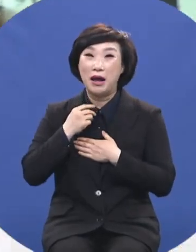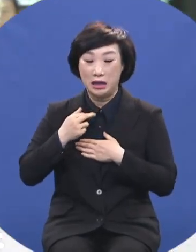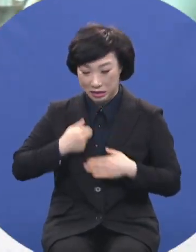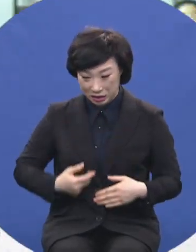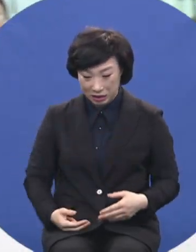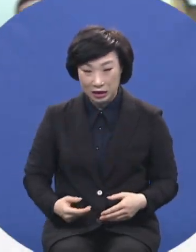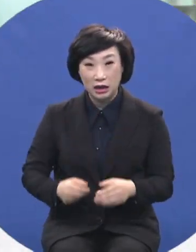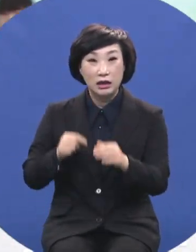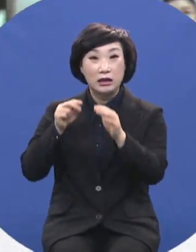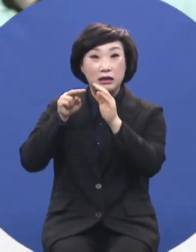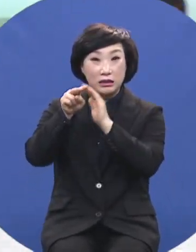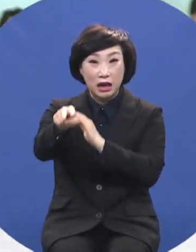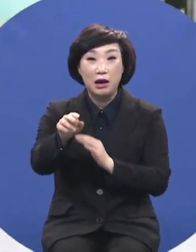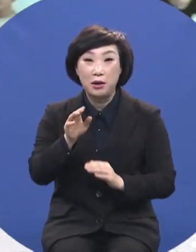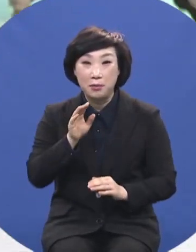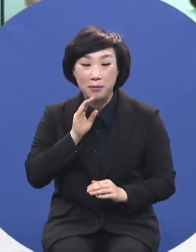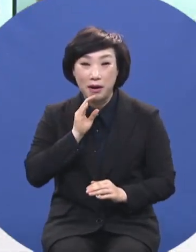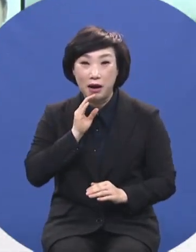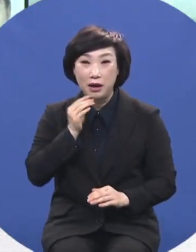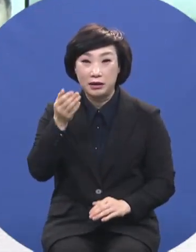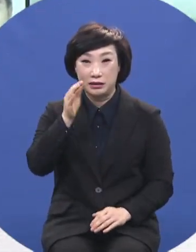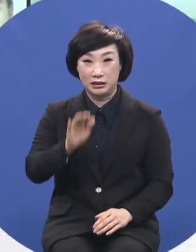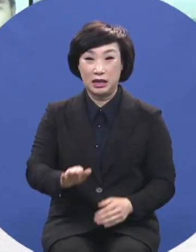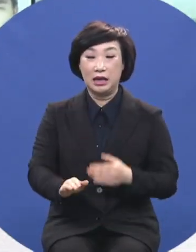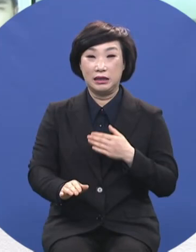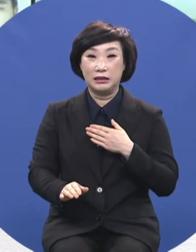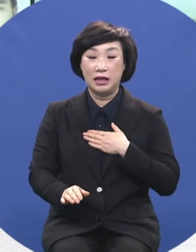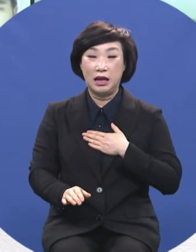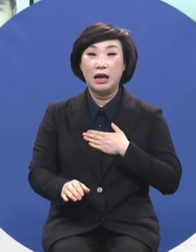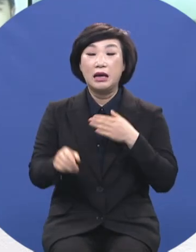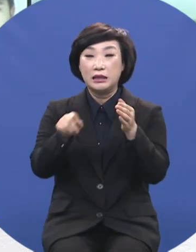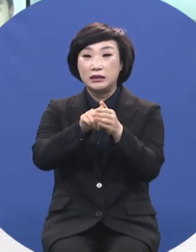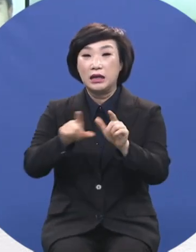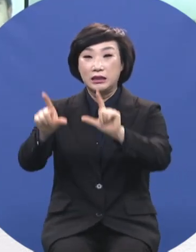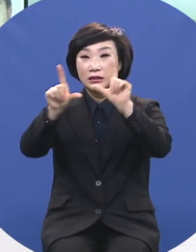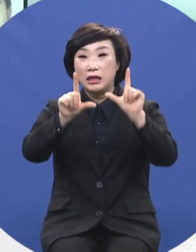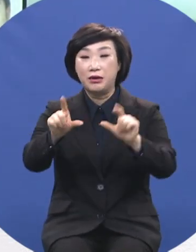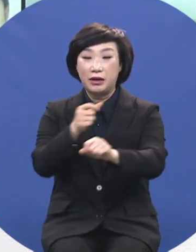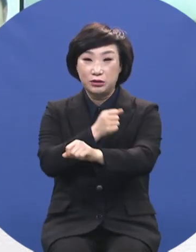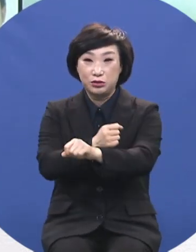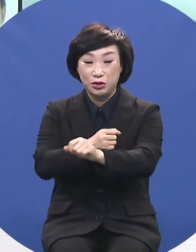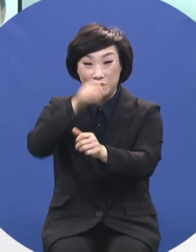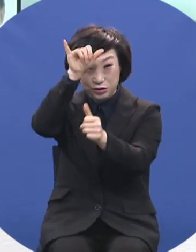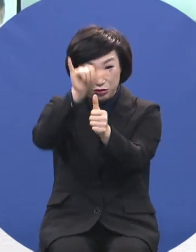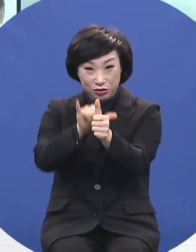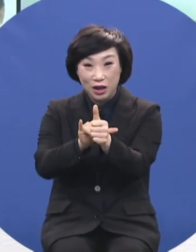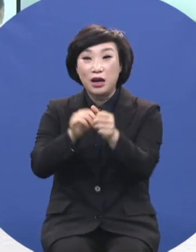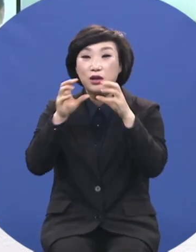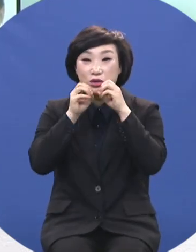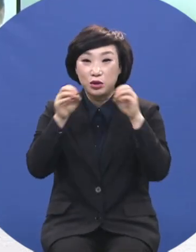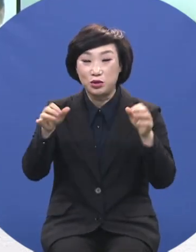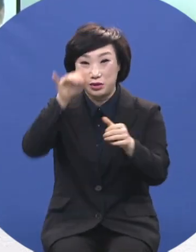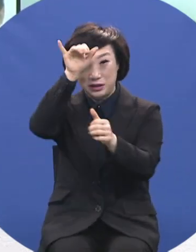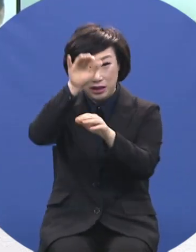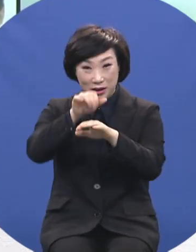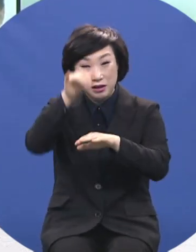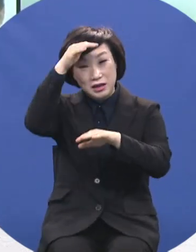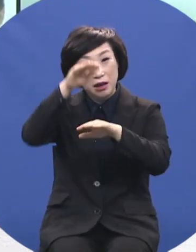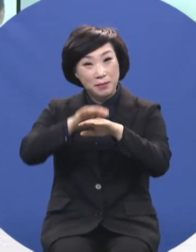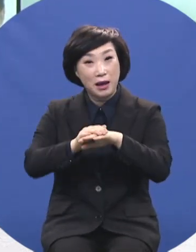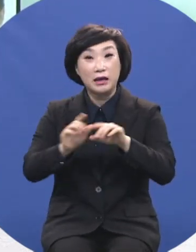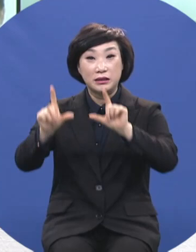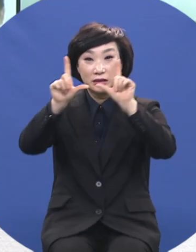그러나 공력을 내가 신앙생활은 수고한, 충성한, 전도한, 예배한